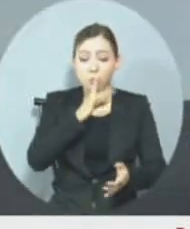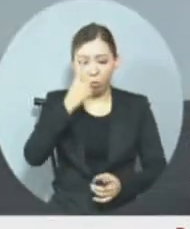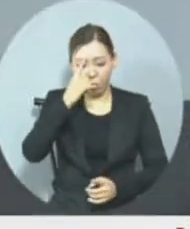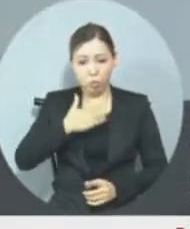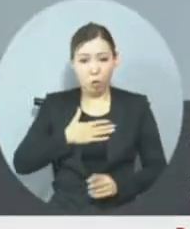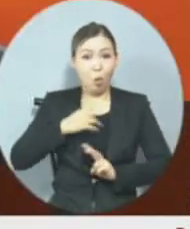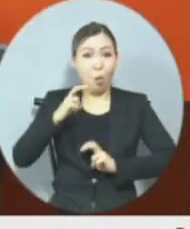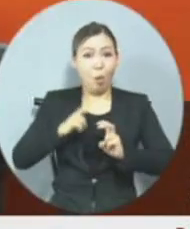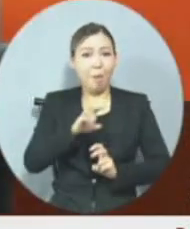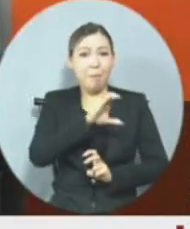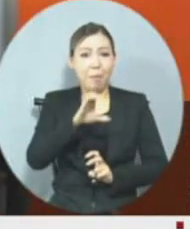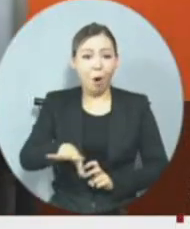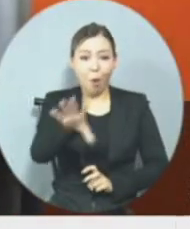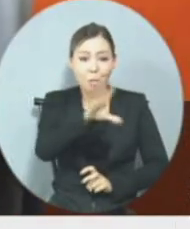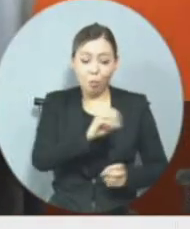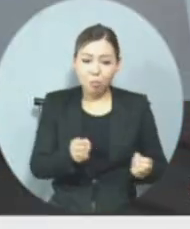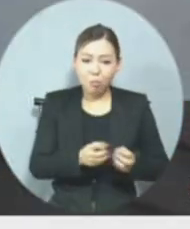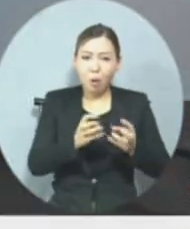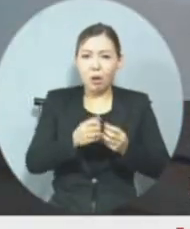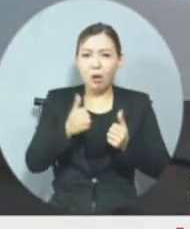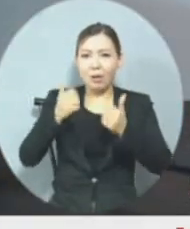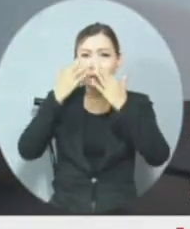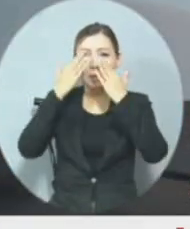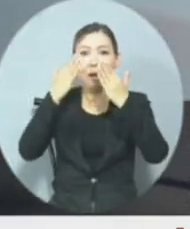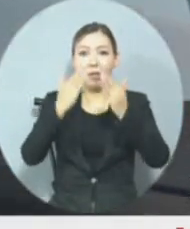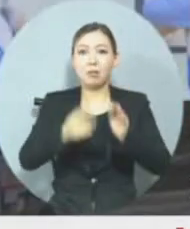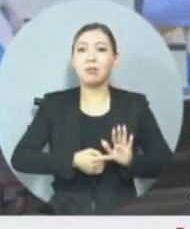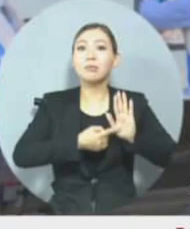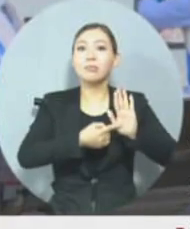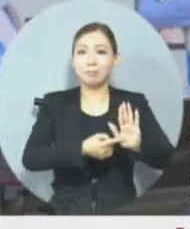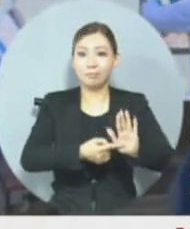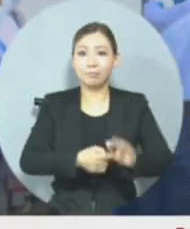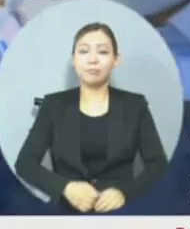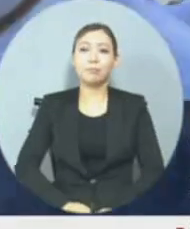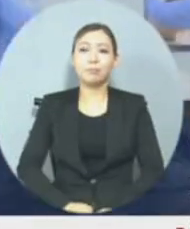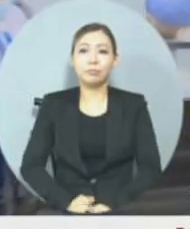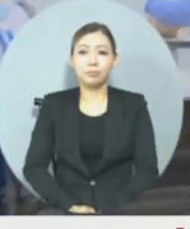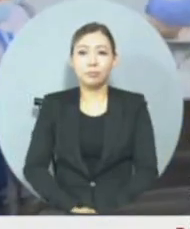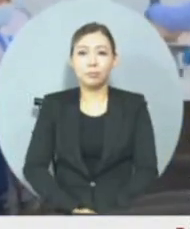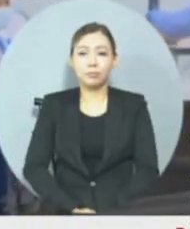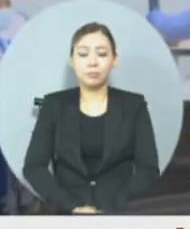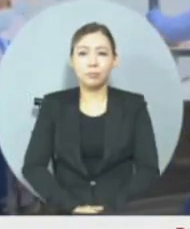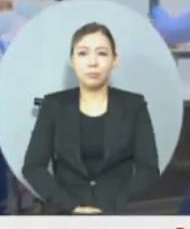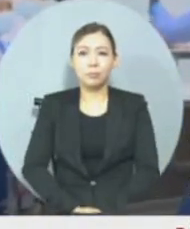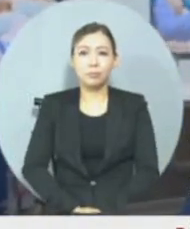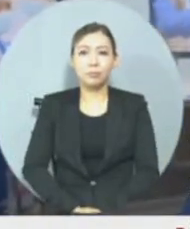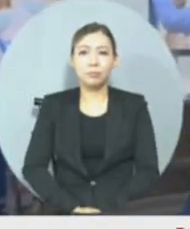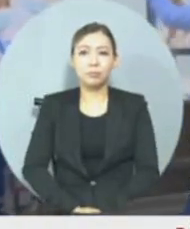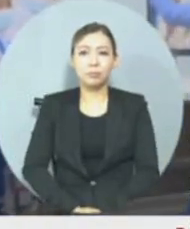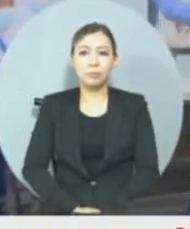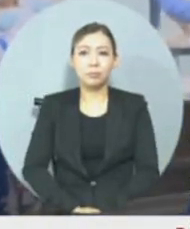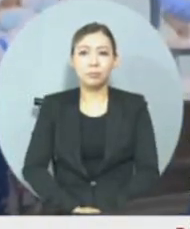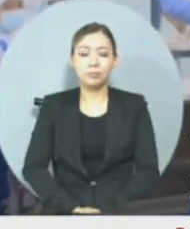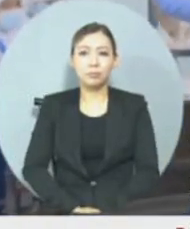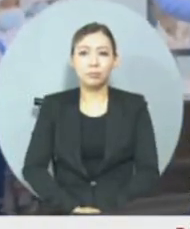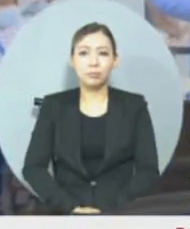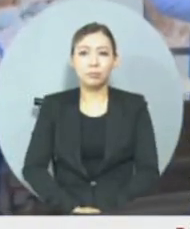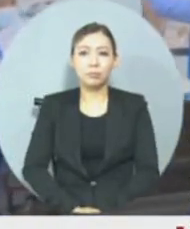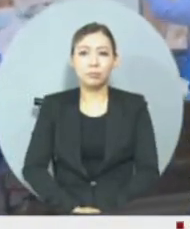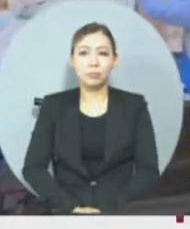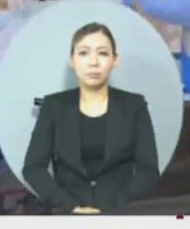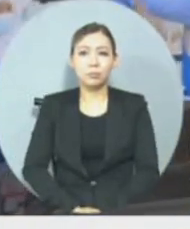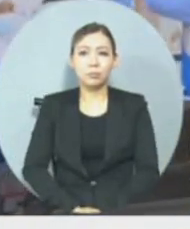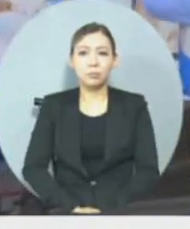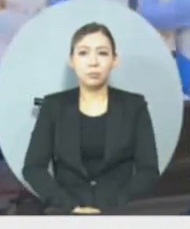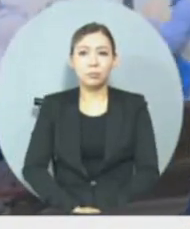ахуй нэгжүүд баялаг бүтээгчд талархал илэрхийллээ. Үндэсний аж ахуйнаас гаргаж ирж байгаа үндэсний улсуудаа бэлдэж байгаа